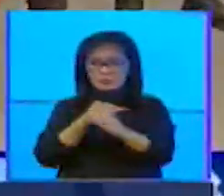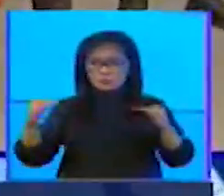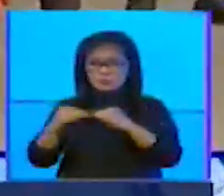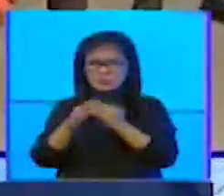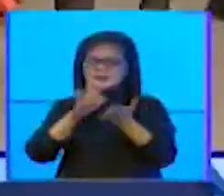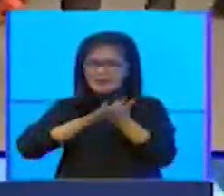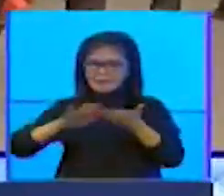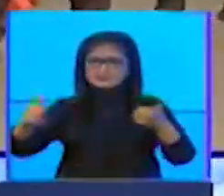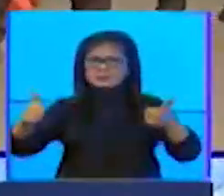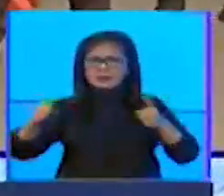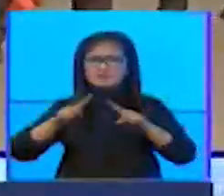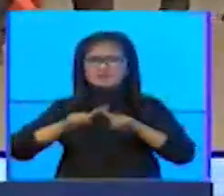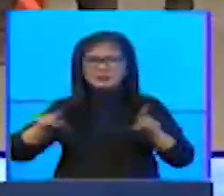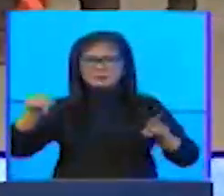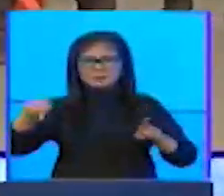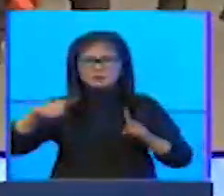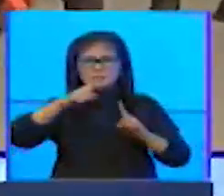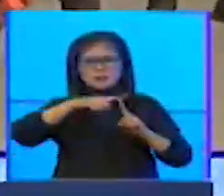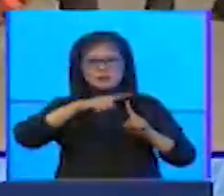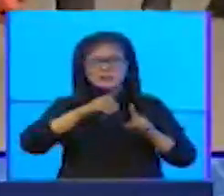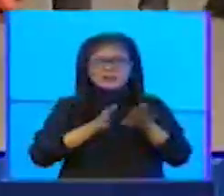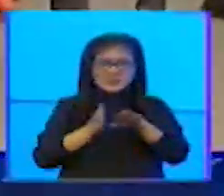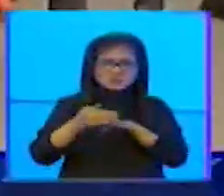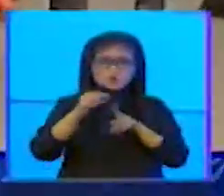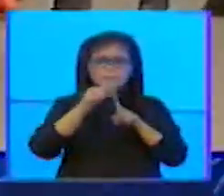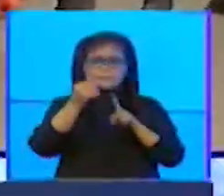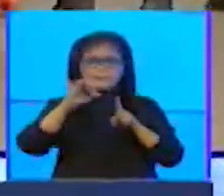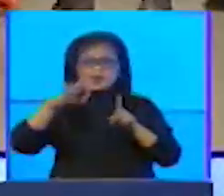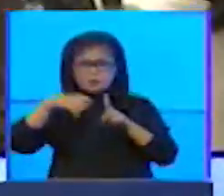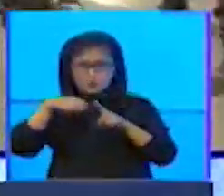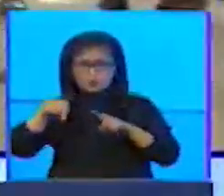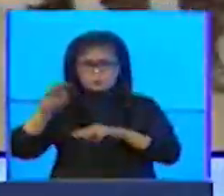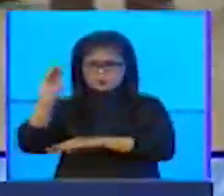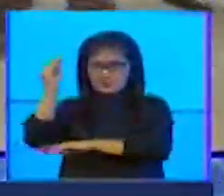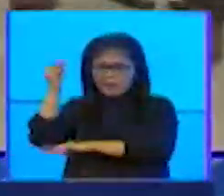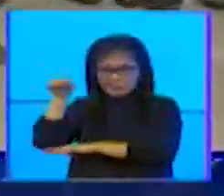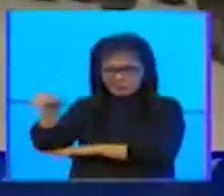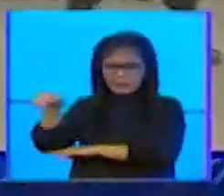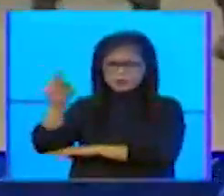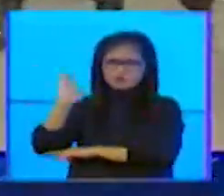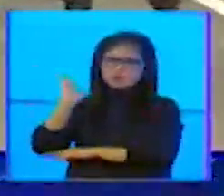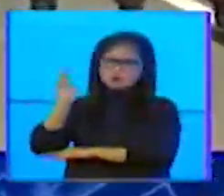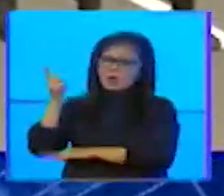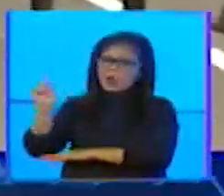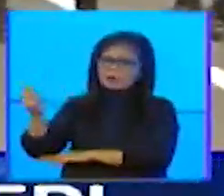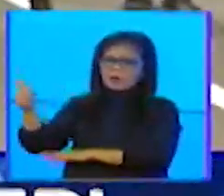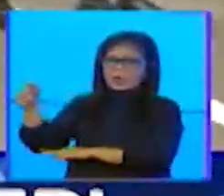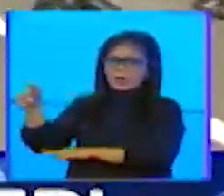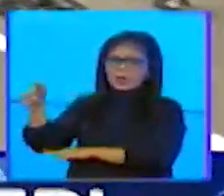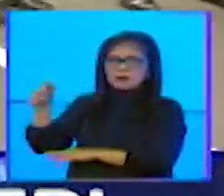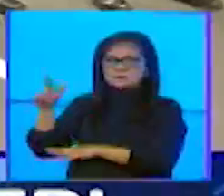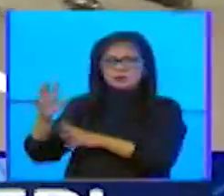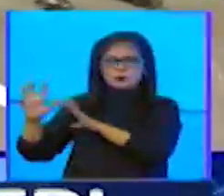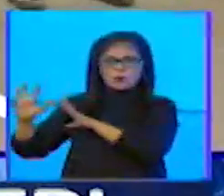seperti di Tanjung Priuk, kemudian juga di LBH Jakarta ini sudah ada pergerakan, namun yang mengarah ke Istana Merdeka ini kami belum melihat